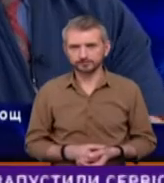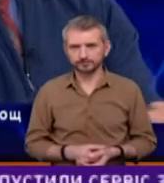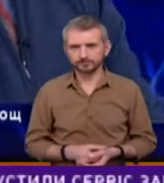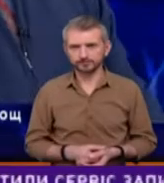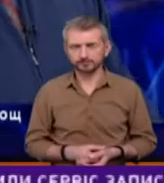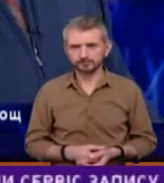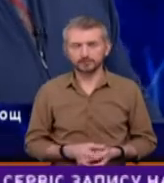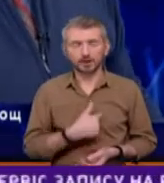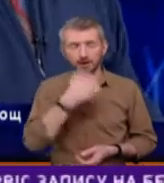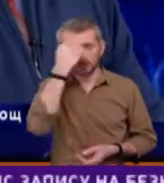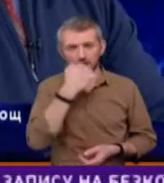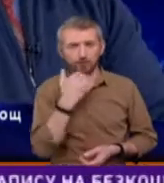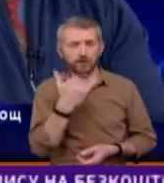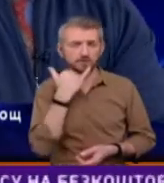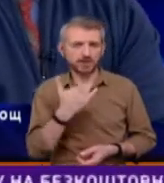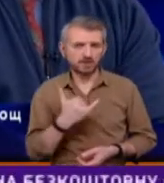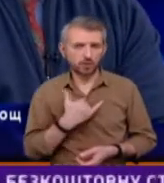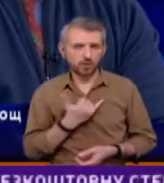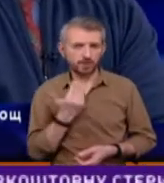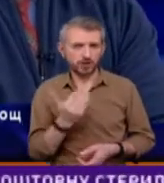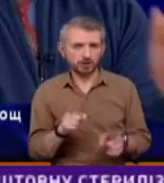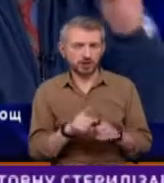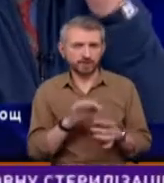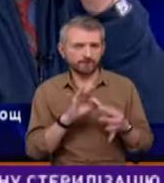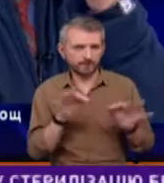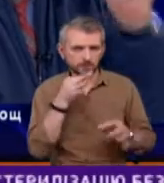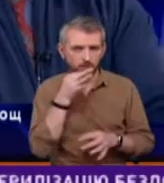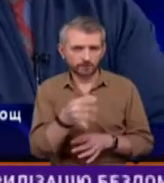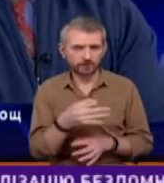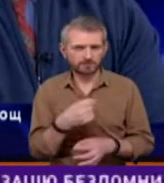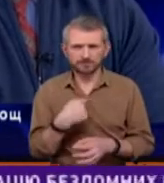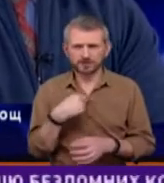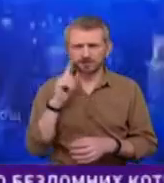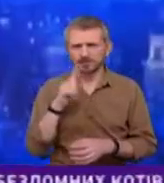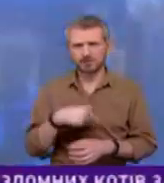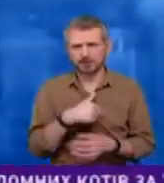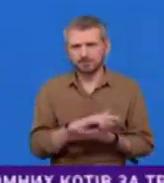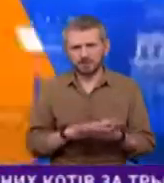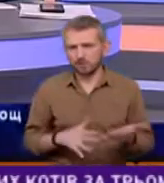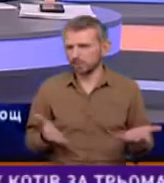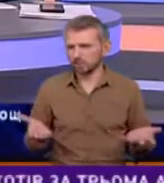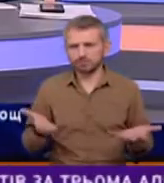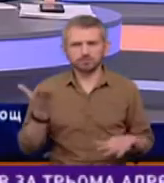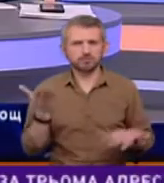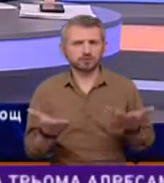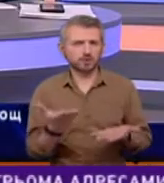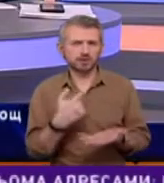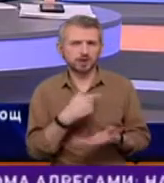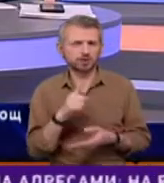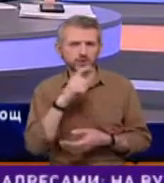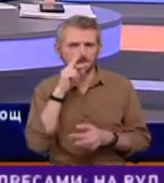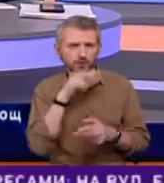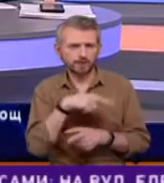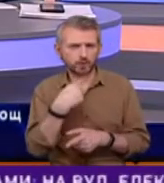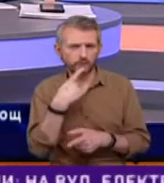Я дякую вам за дзвінок, за ваше от таке висловлювання. А мені, знаєте, от я перепрошую, колеги, може, ну, може, я щось неправильно